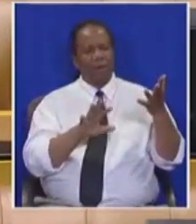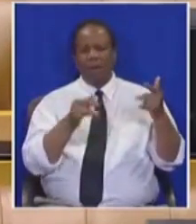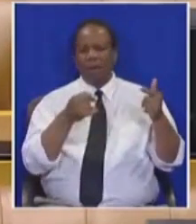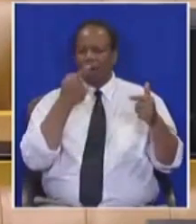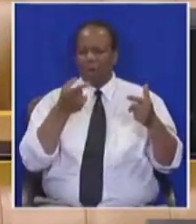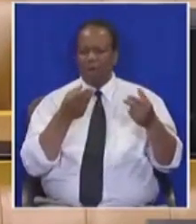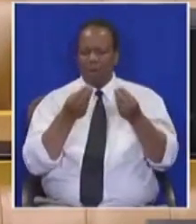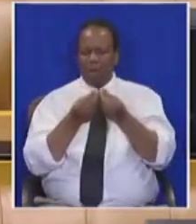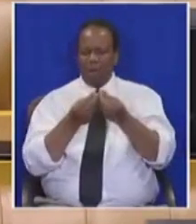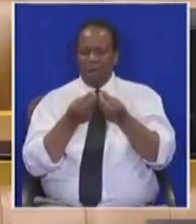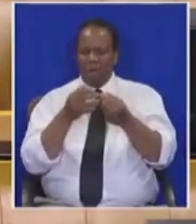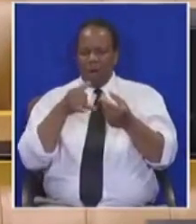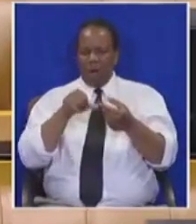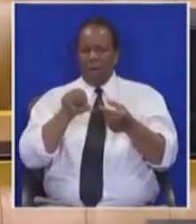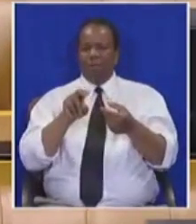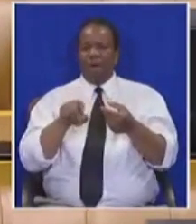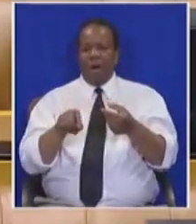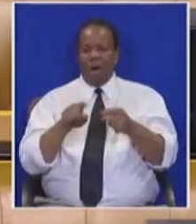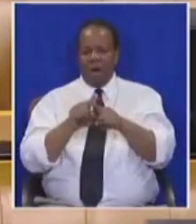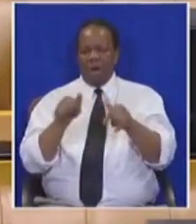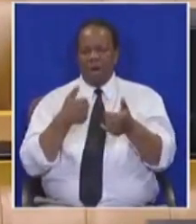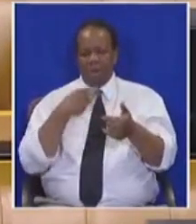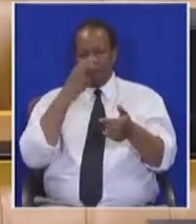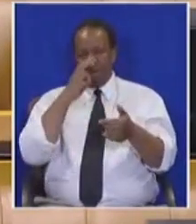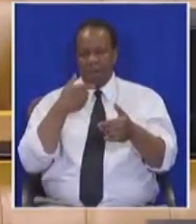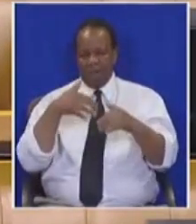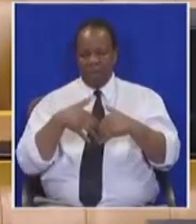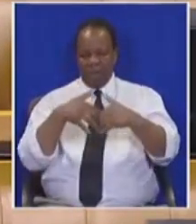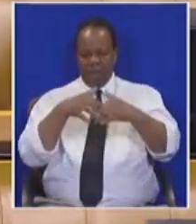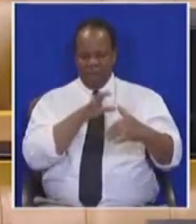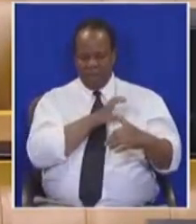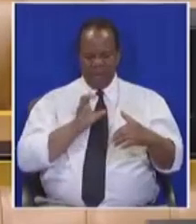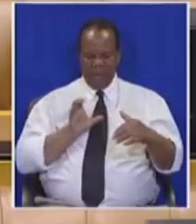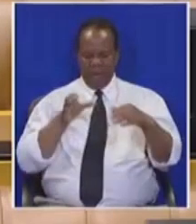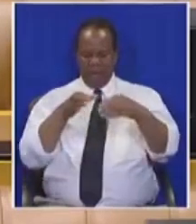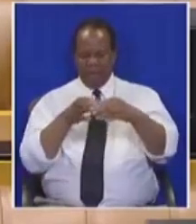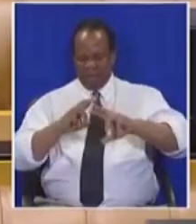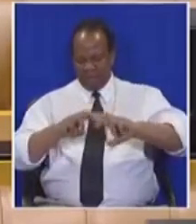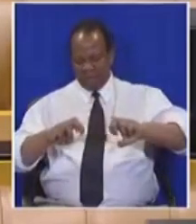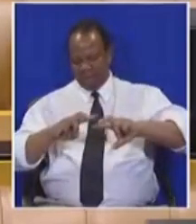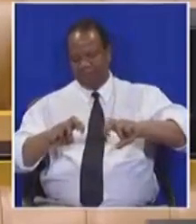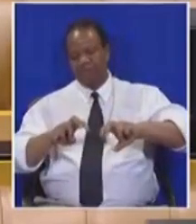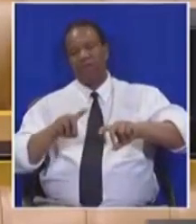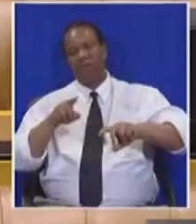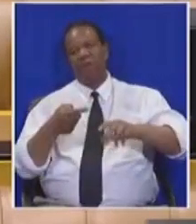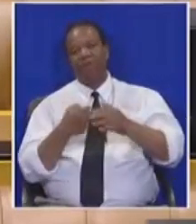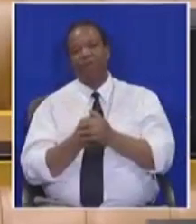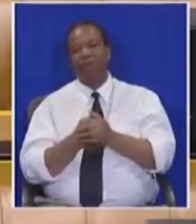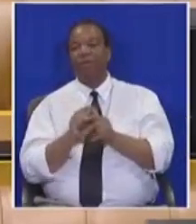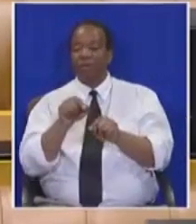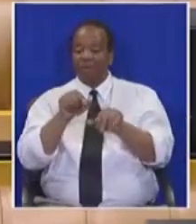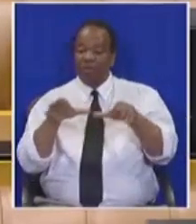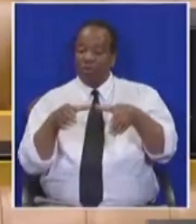yiyo ezositshela iqiniso. Uma manje ubuza kimi ukuthi yini lokho